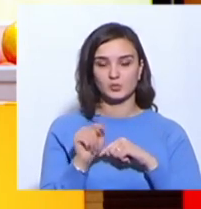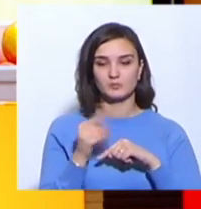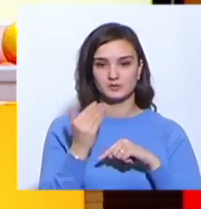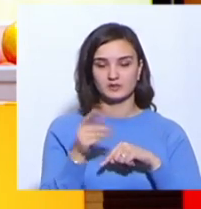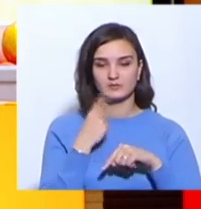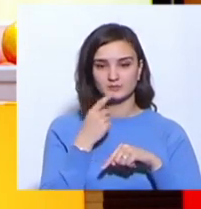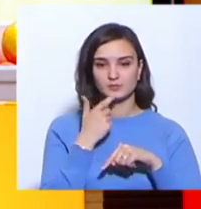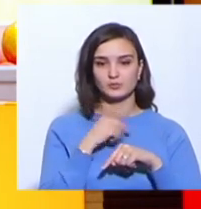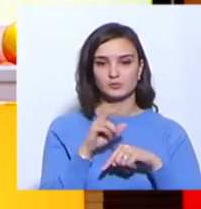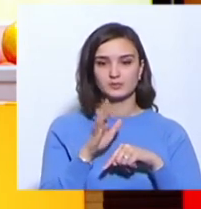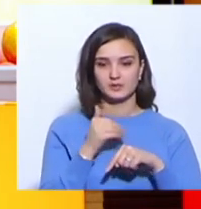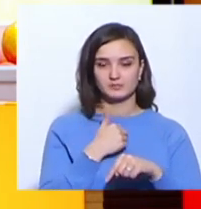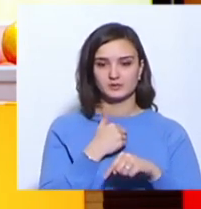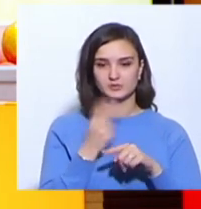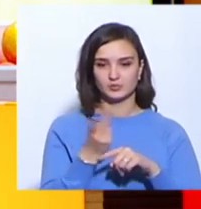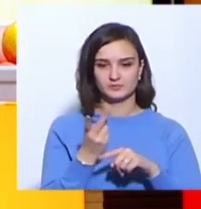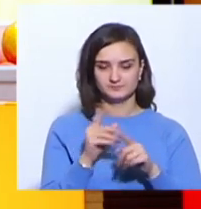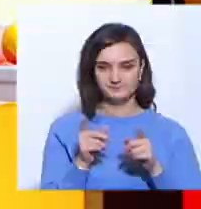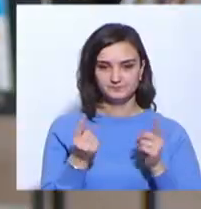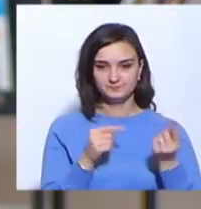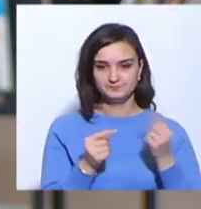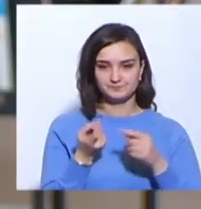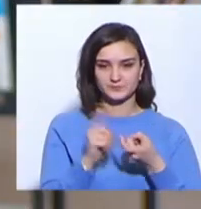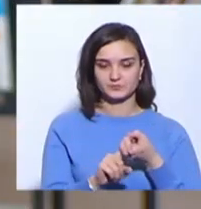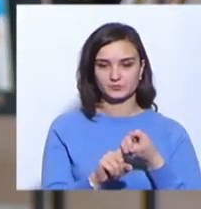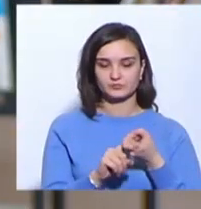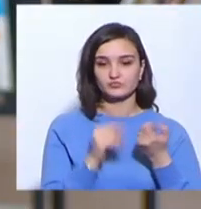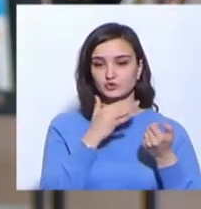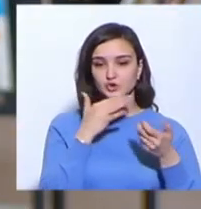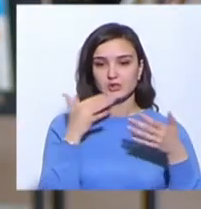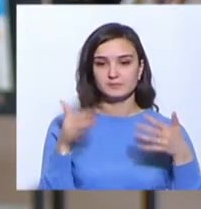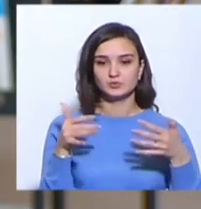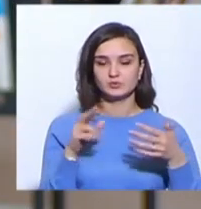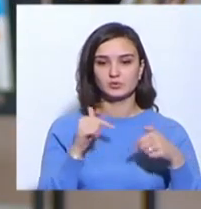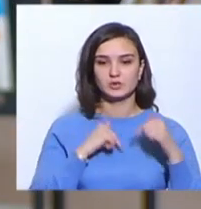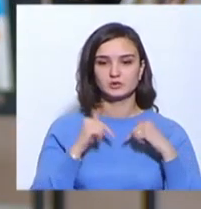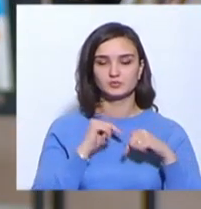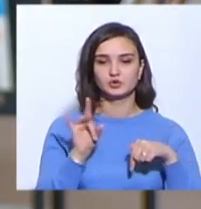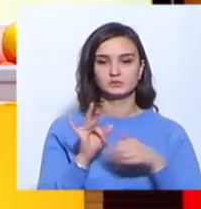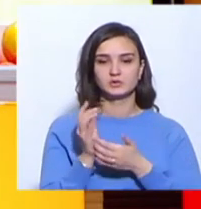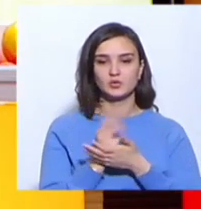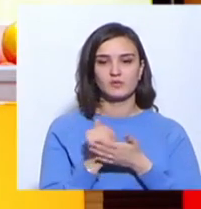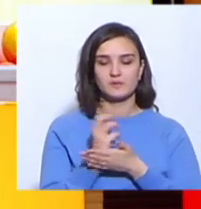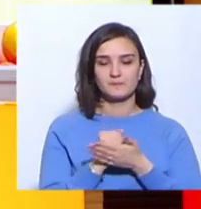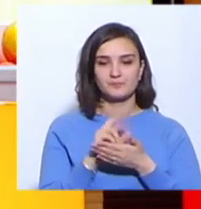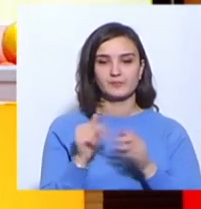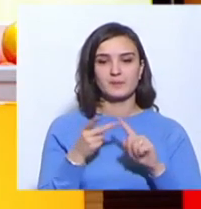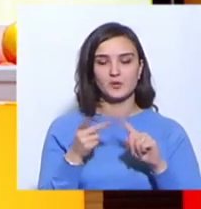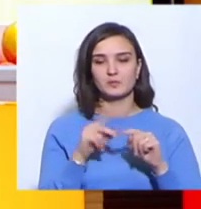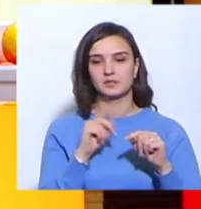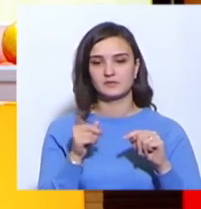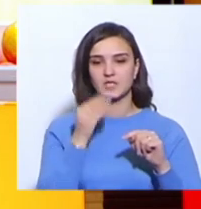თქვენ ახსენეთ, ბატონ ბექა, და მე მინდა ეს ორი ფაქტორი ერთმანეთს დაუკავშირო: ჭარბი წონა და ორგანიზმში ცხიმის დაგროვება და მეორე